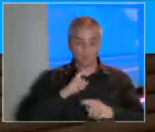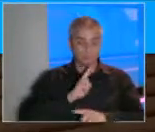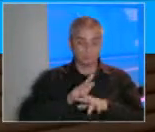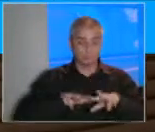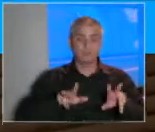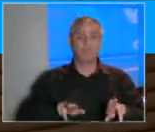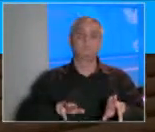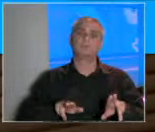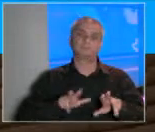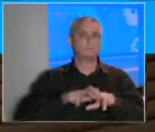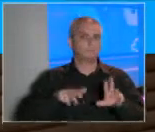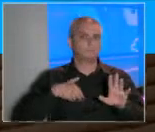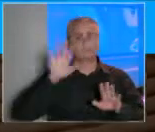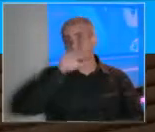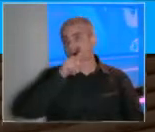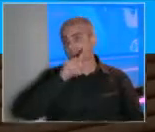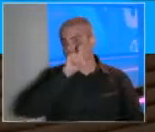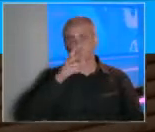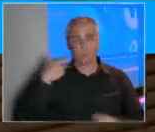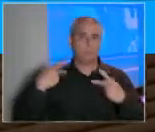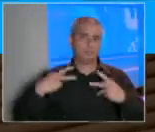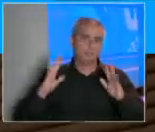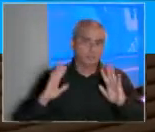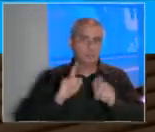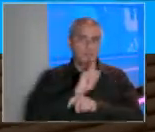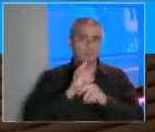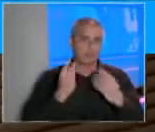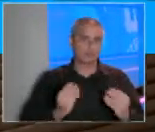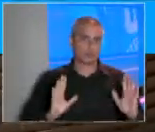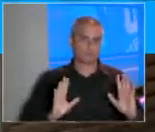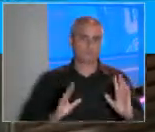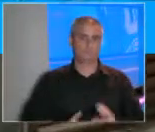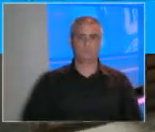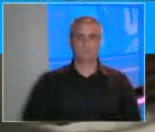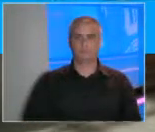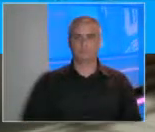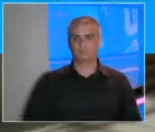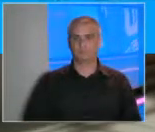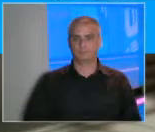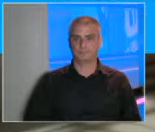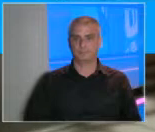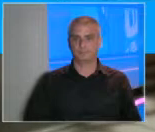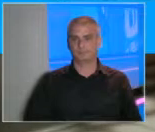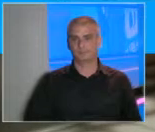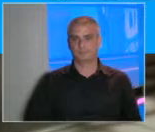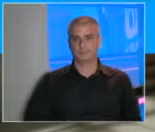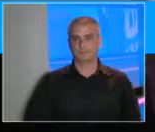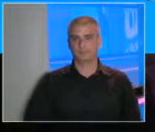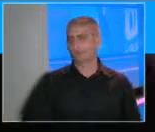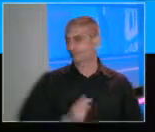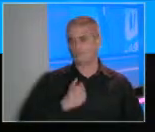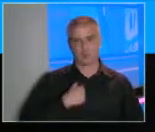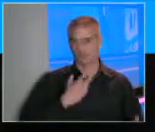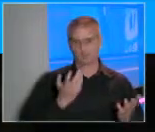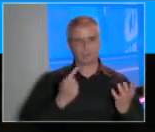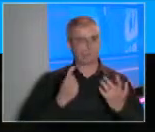המצב ככה, אז מצבנו באירופה, שזה אולי היה החשש, טוב בינתיים. תראה, אני לא הייתי מסיקה מהטון